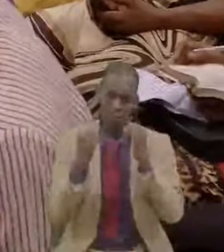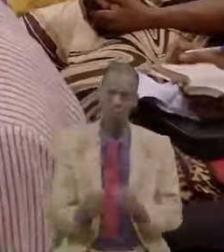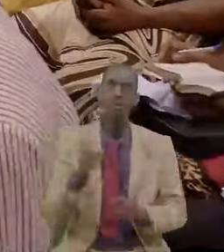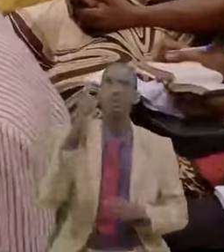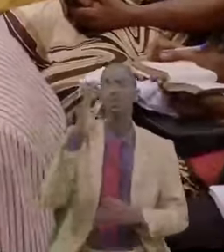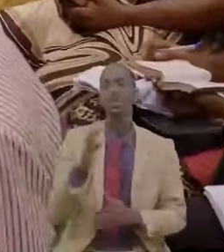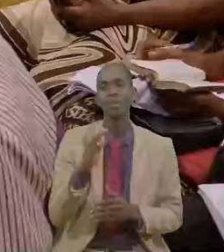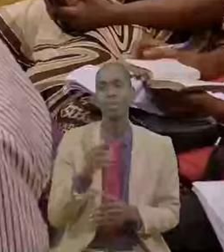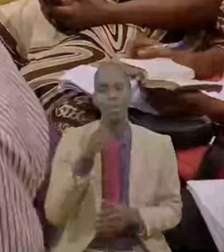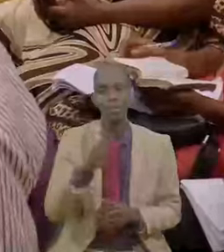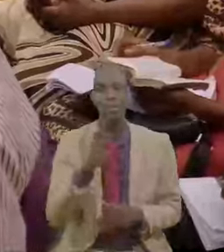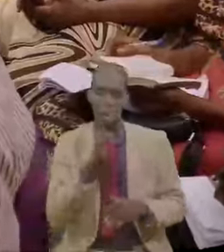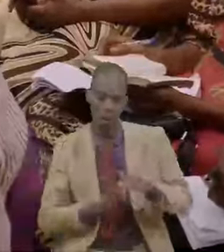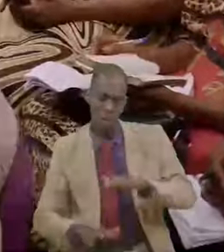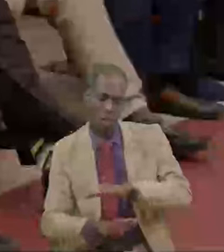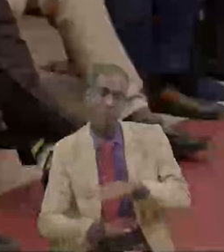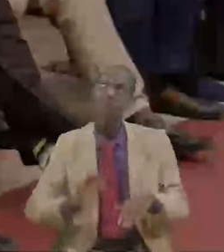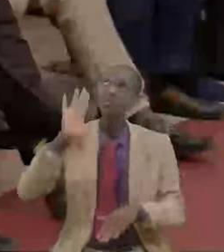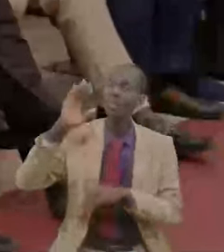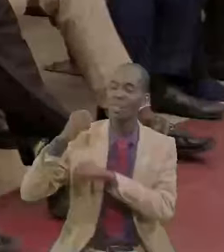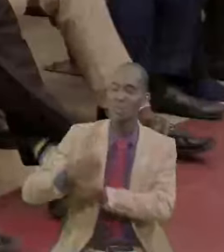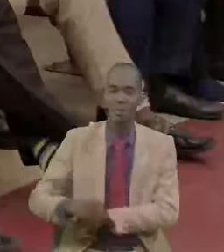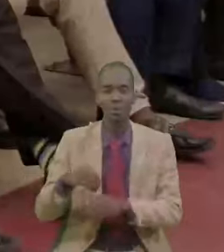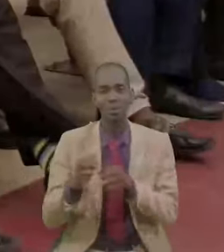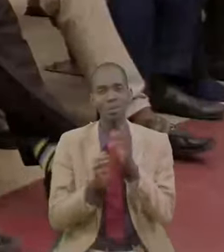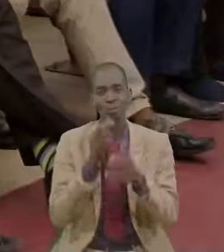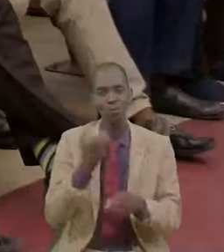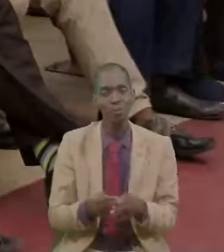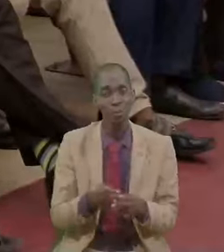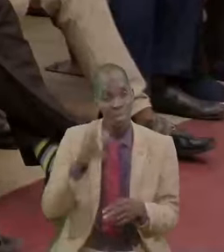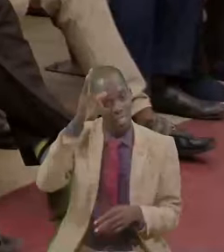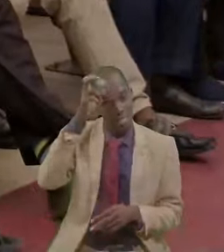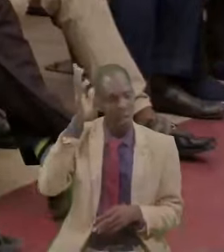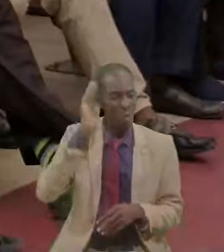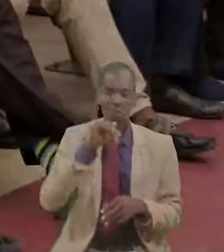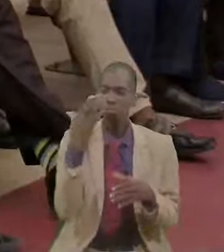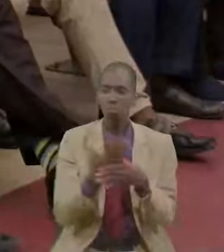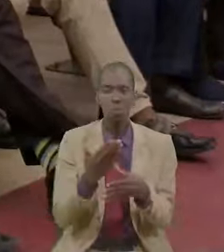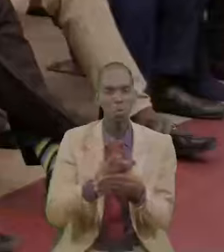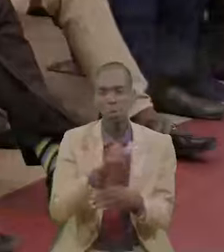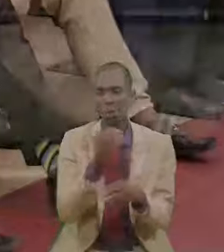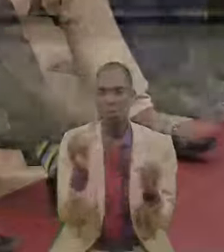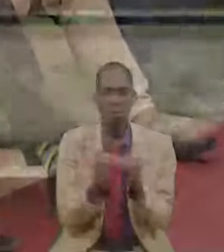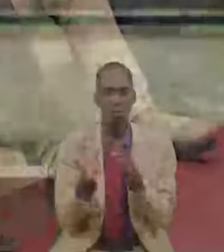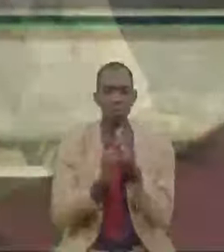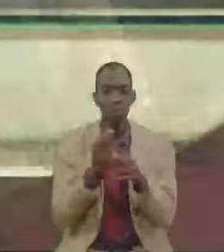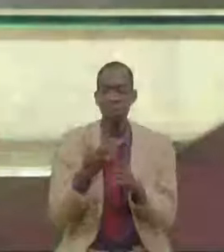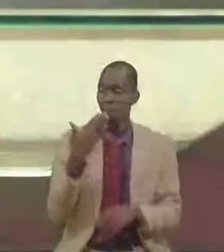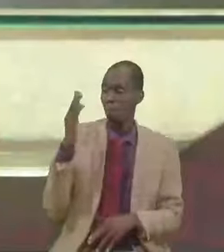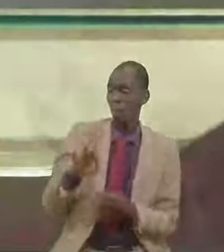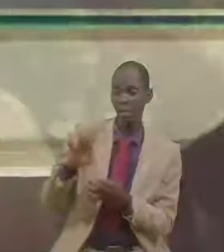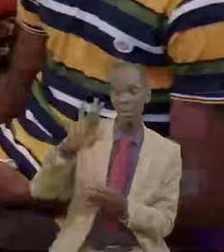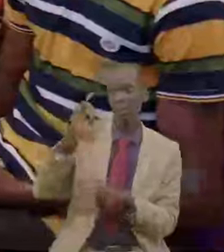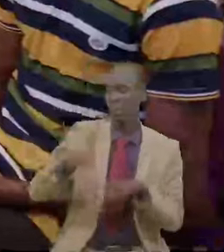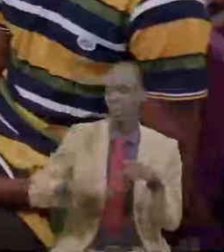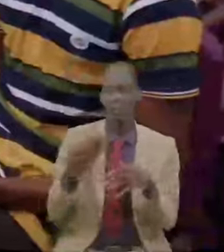repose à l'ombre du Tout-Puissant, vous êtes sous son ombre, Satan ne va plus vous déranger là-bas. Les démons ne